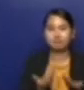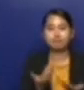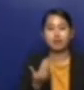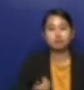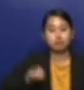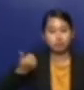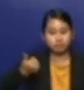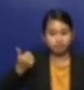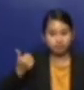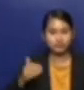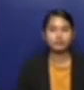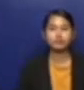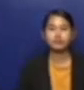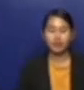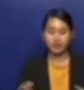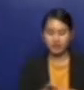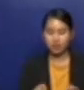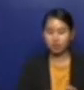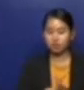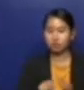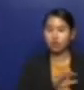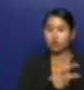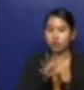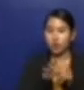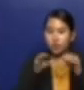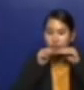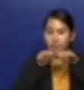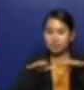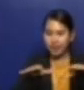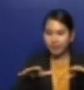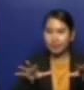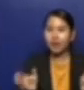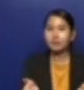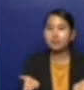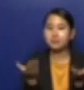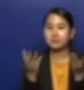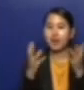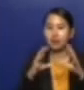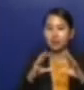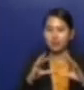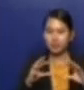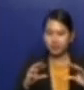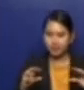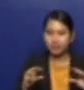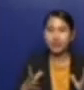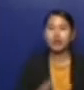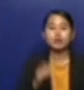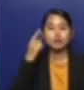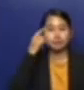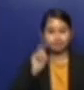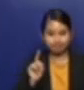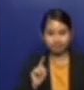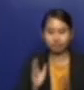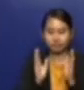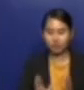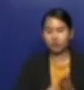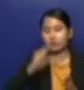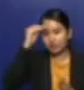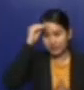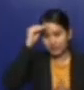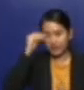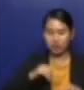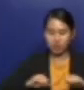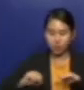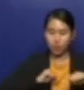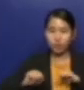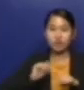ถานการณ์การแพร่ระบาดของโรคได้เริ่มผ่อนคลายลงโดยการแสดงความคิดเห็นของนักเรียนนิสิตนักศึกษาและเยาวช